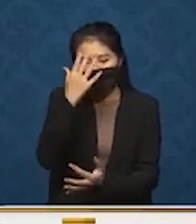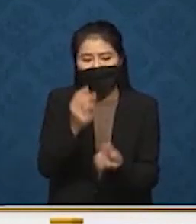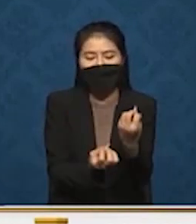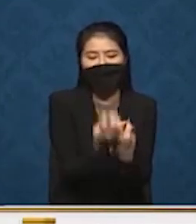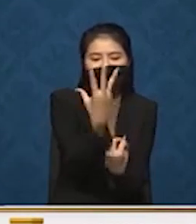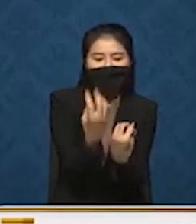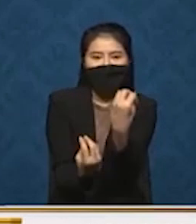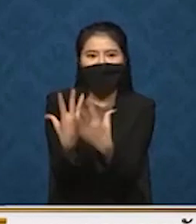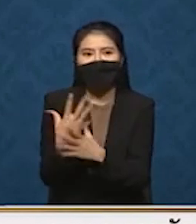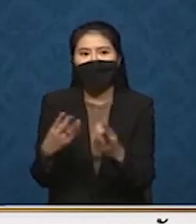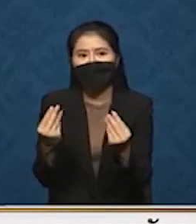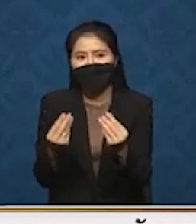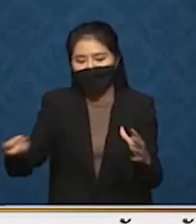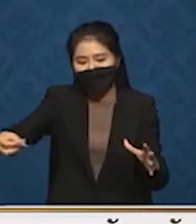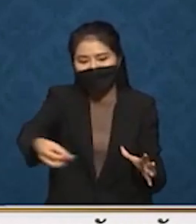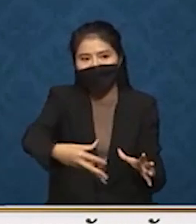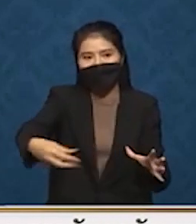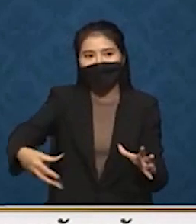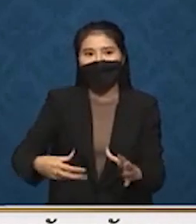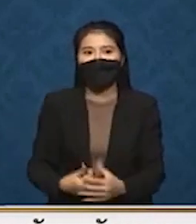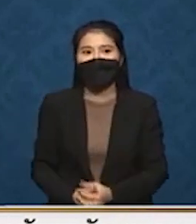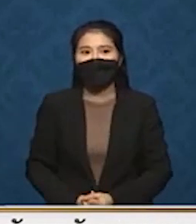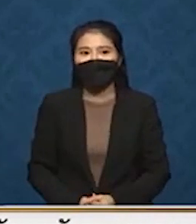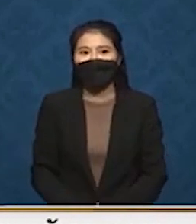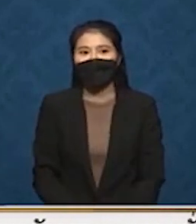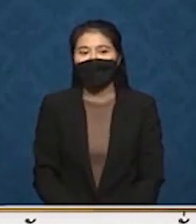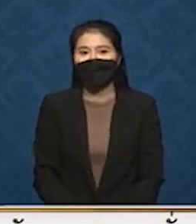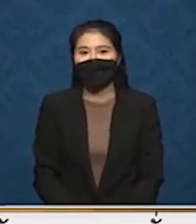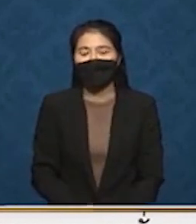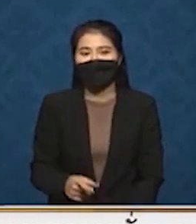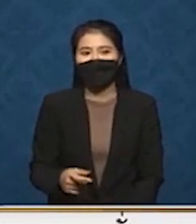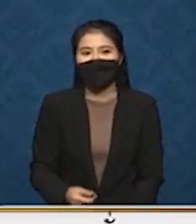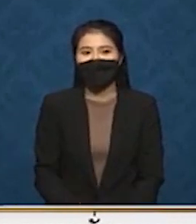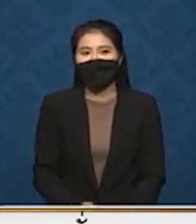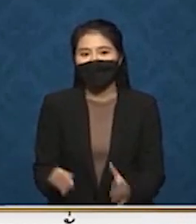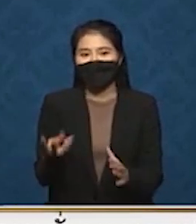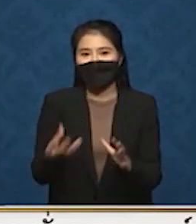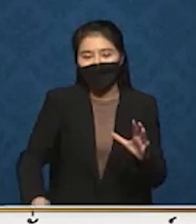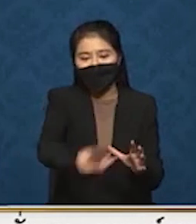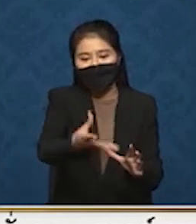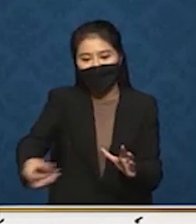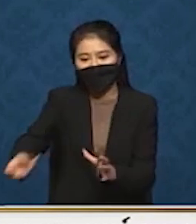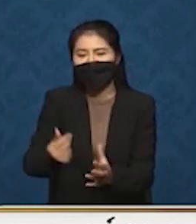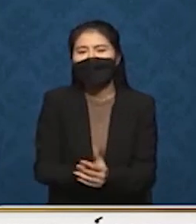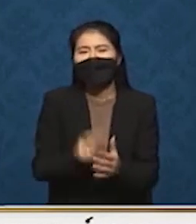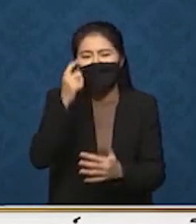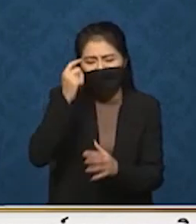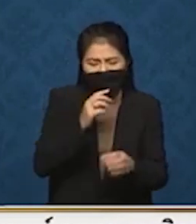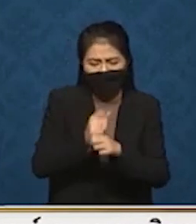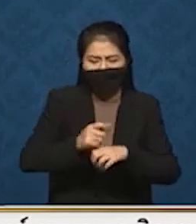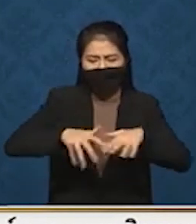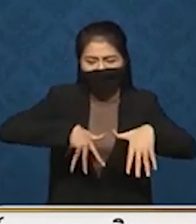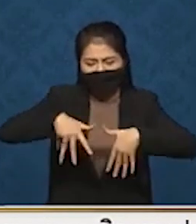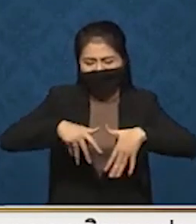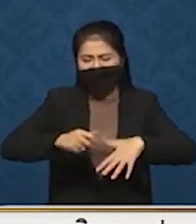ใส่ปุ๋ยไปเลยครับท่านประธานครับ ครับ ใส่ปุ๋ยไปเลยครับใส่ปุ๋ยให้มันงอกงามในสภานี้ไม่รู้จะพึ่งใครแล้วเกษตรก